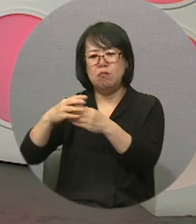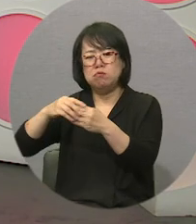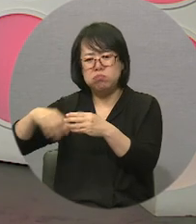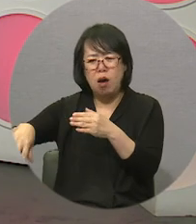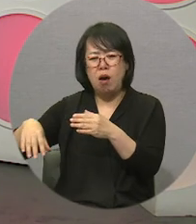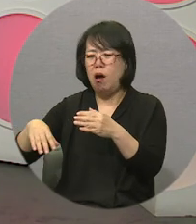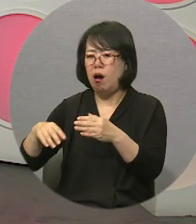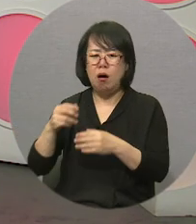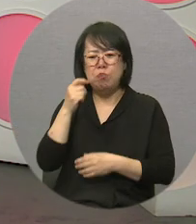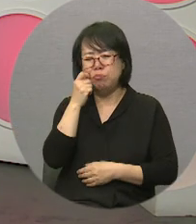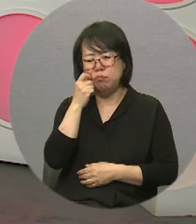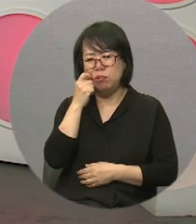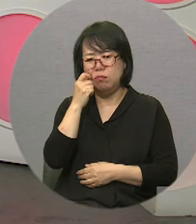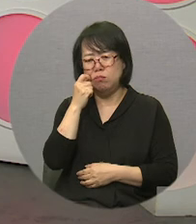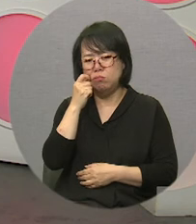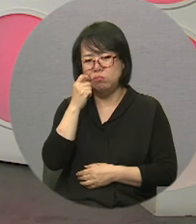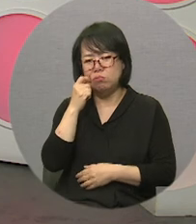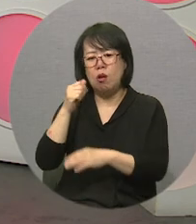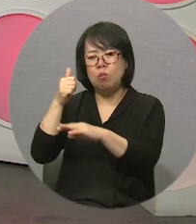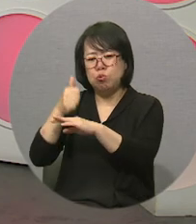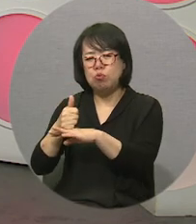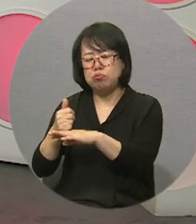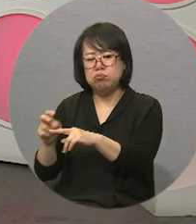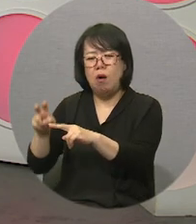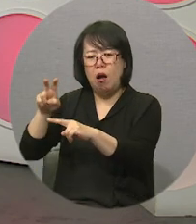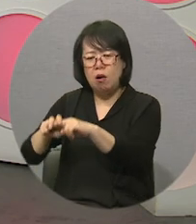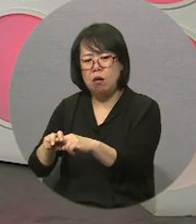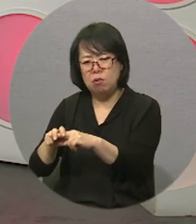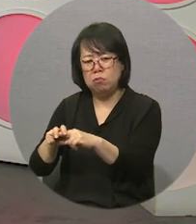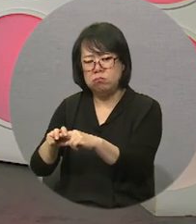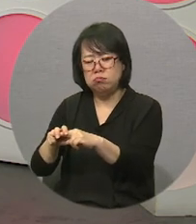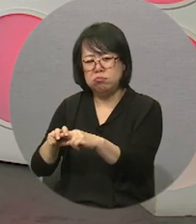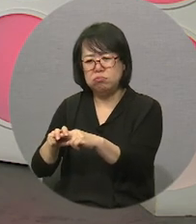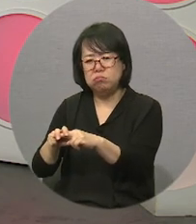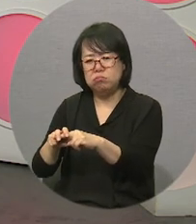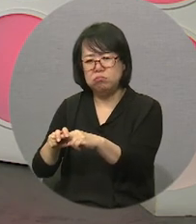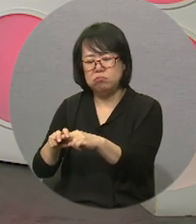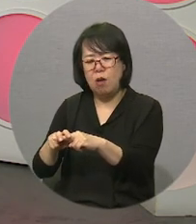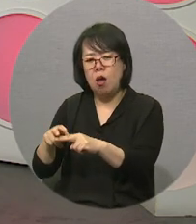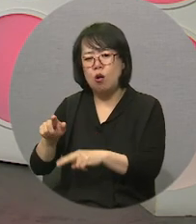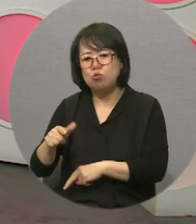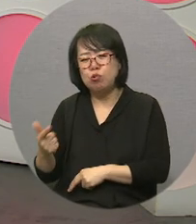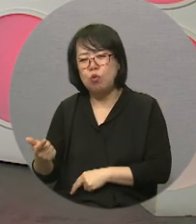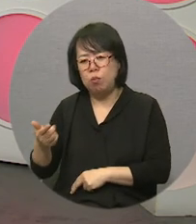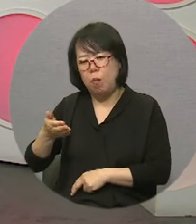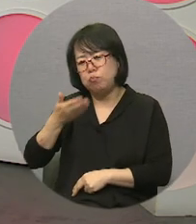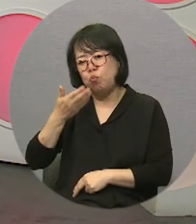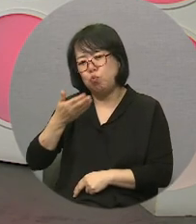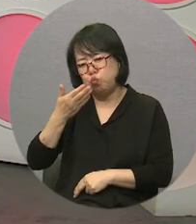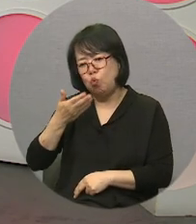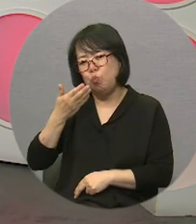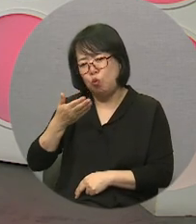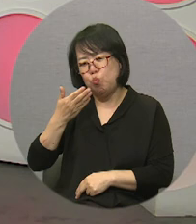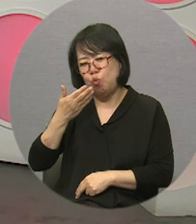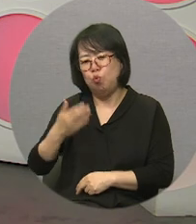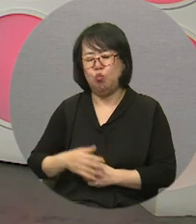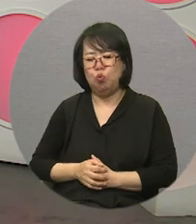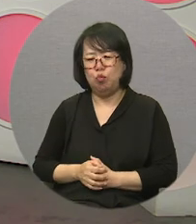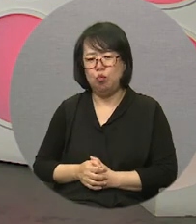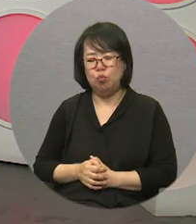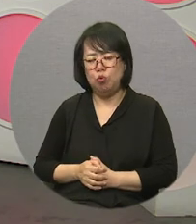수가 없어서 결국 몇 년 만에 다시 할머니가 차려주신 밥상을